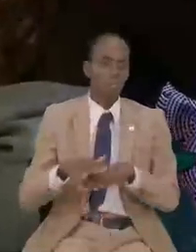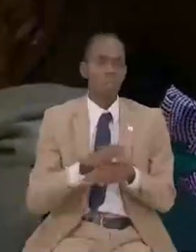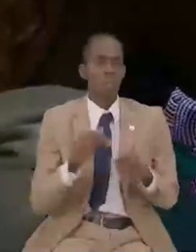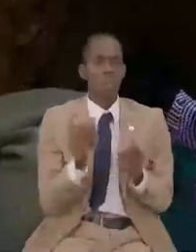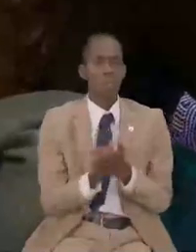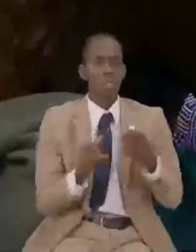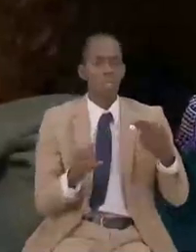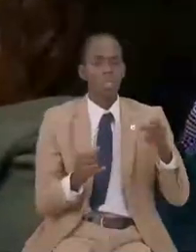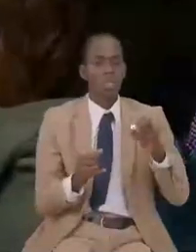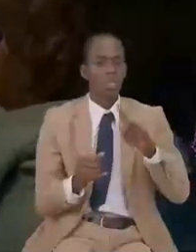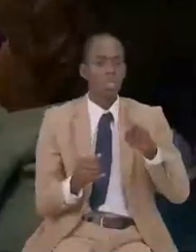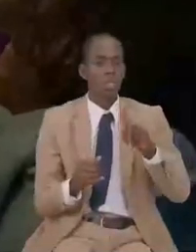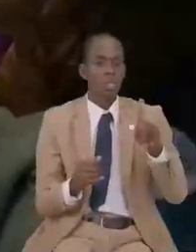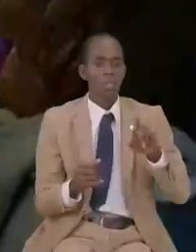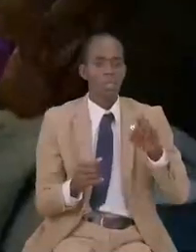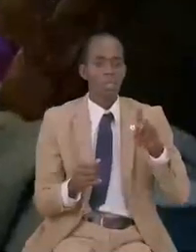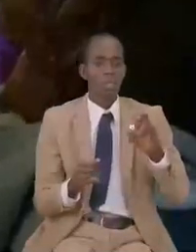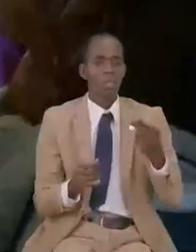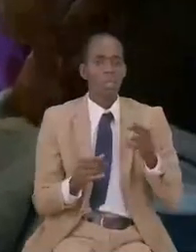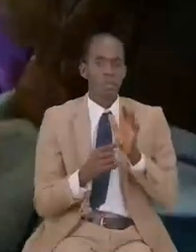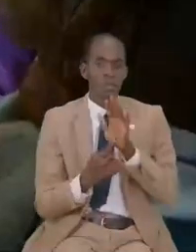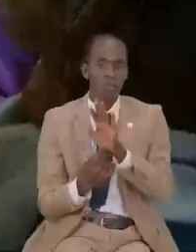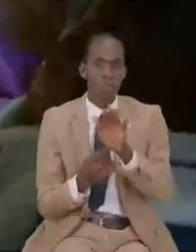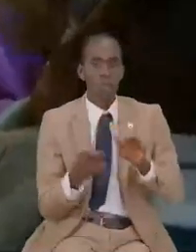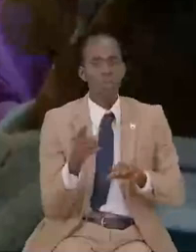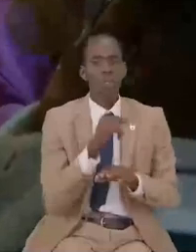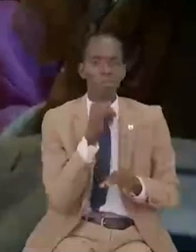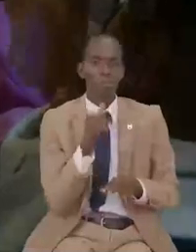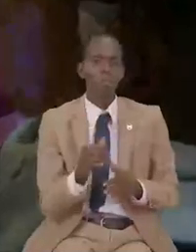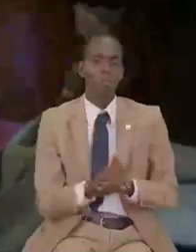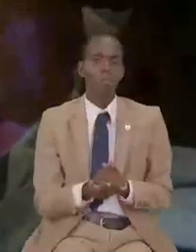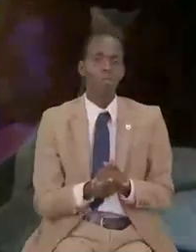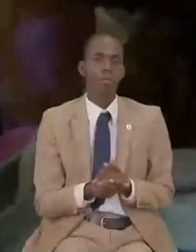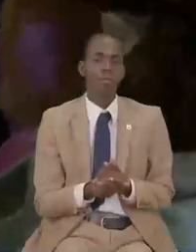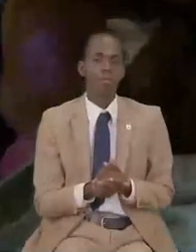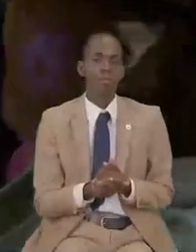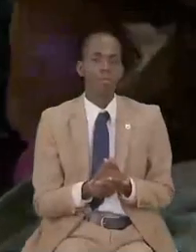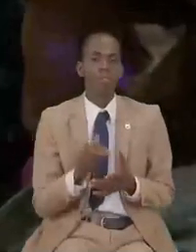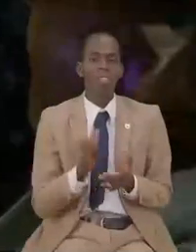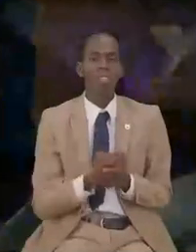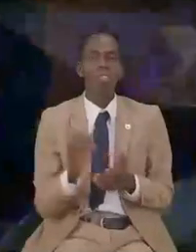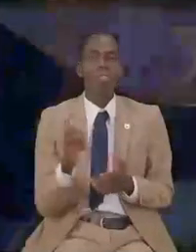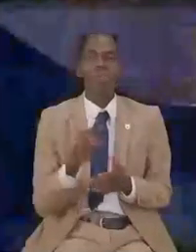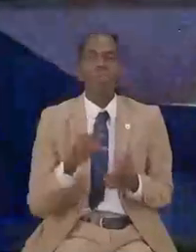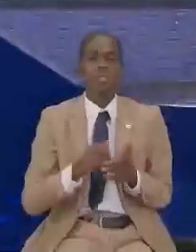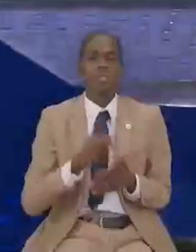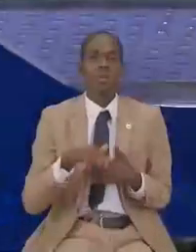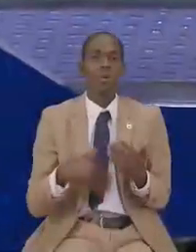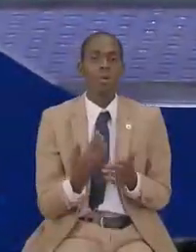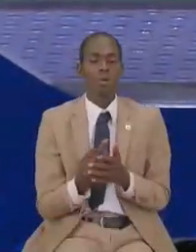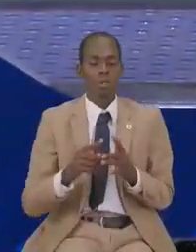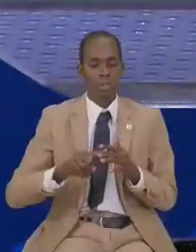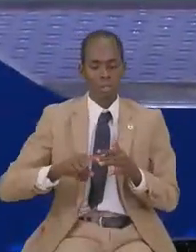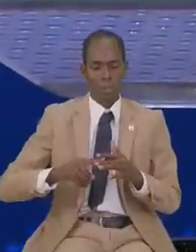maison et dans tous ses domaines. C'est l'origine du problème